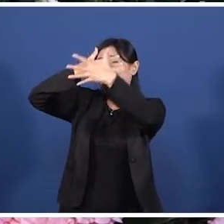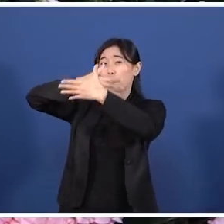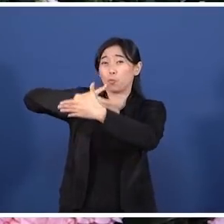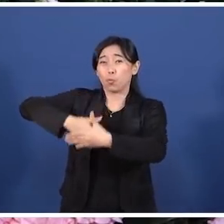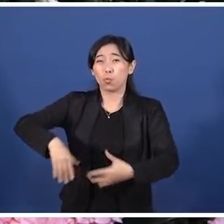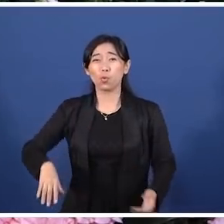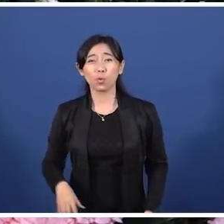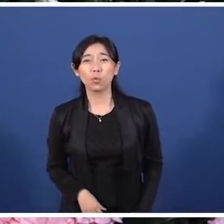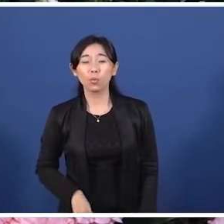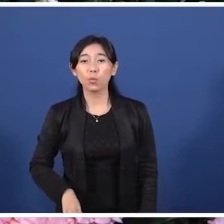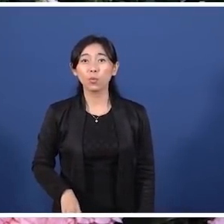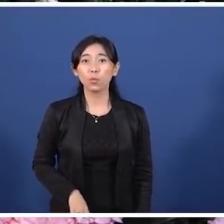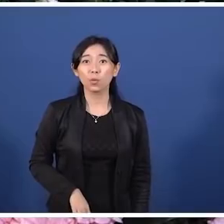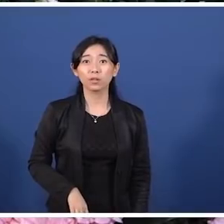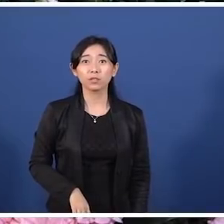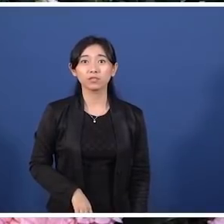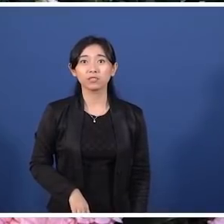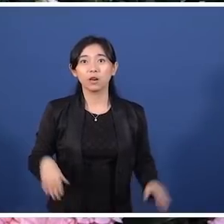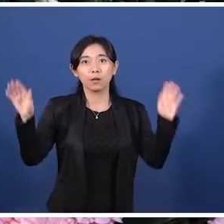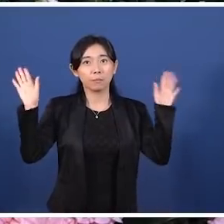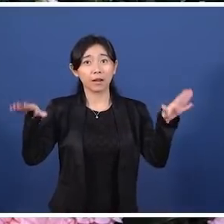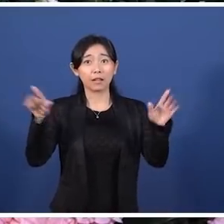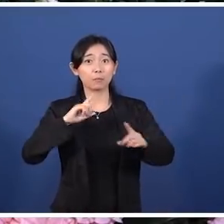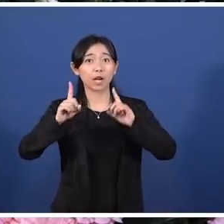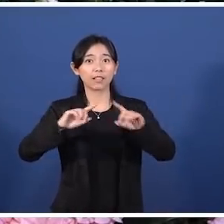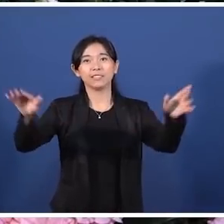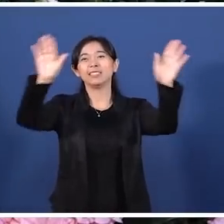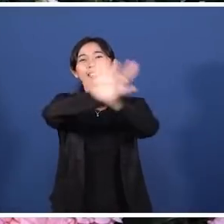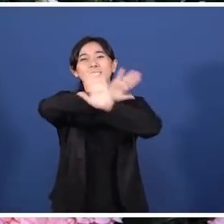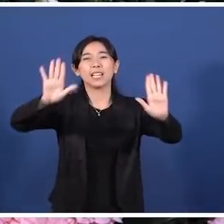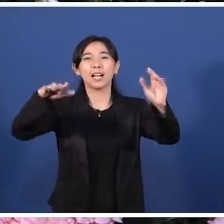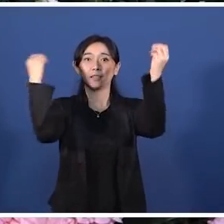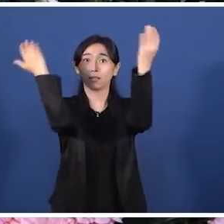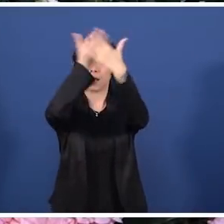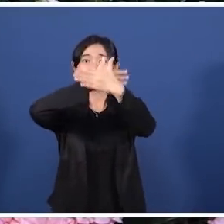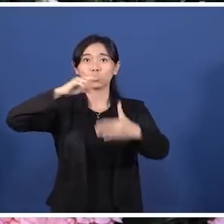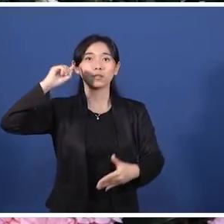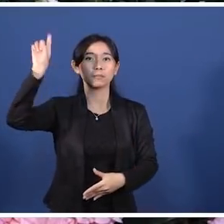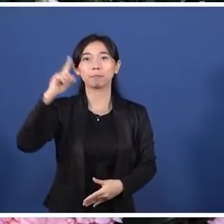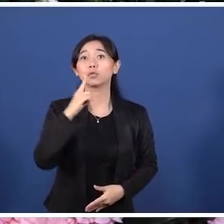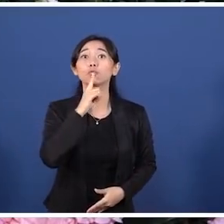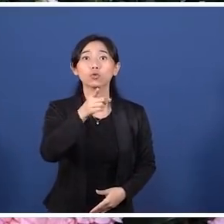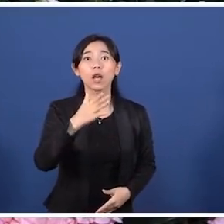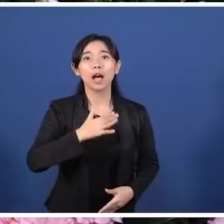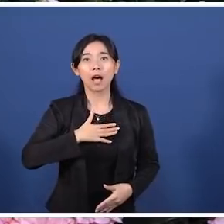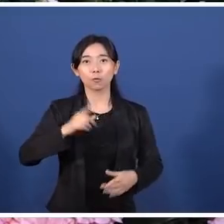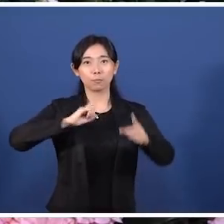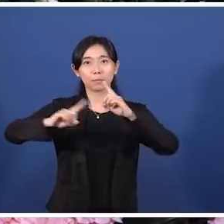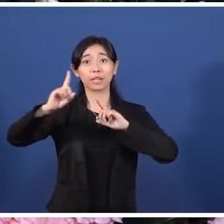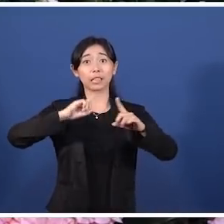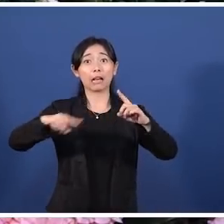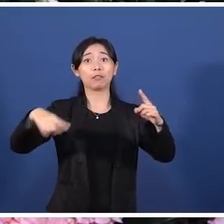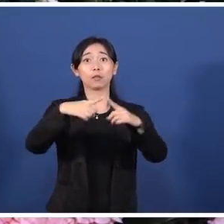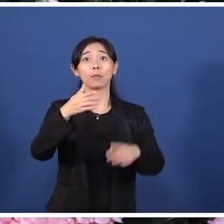yang ke-9, lalu ayat 10, para malaikat berkata, jangan takut sebab sesungguhnya aku